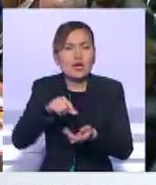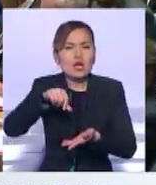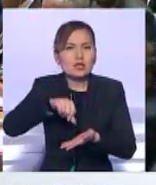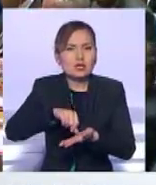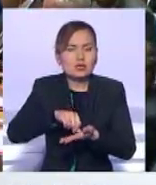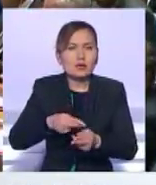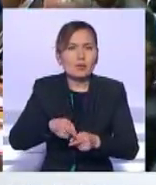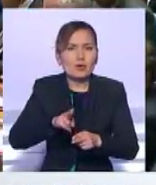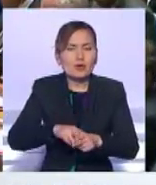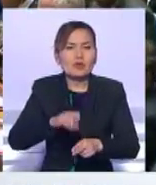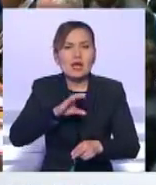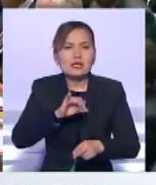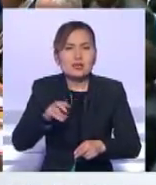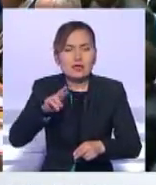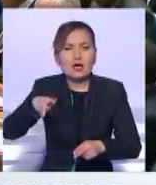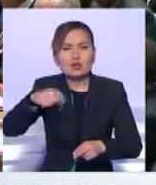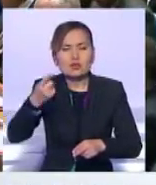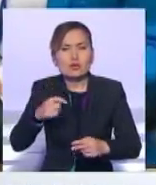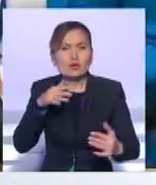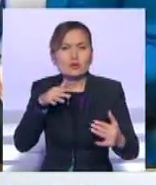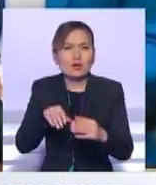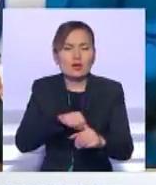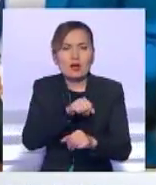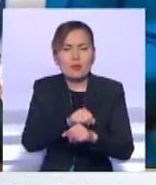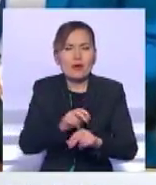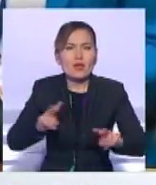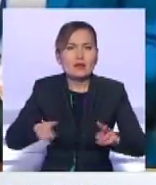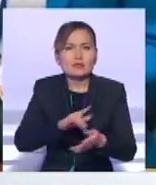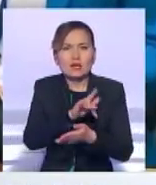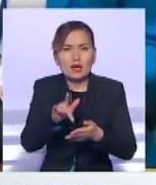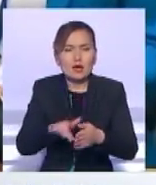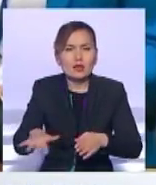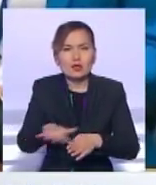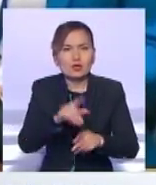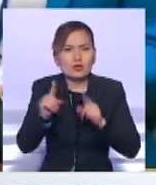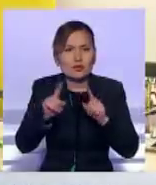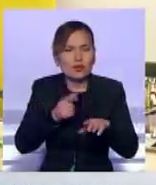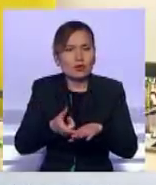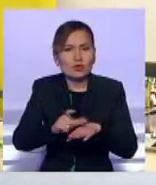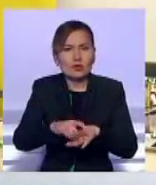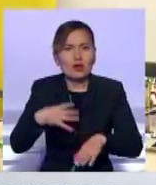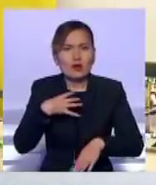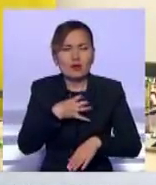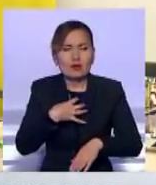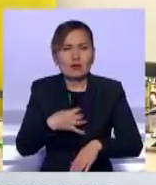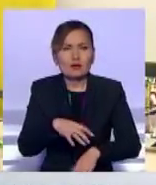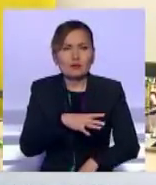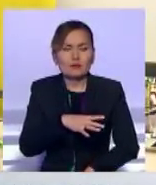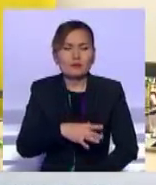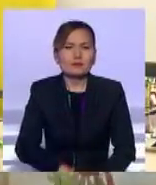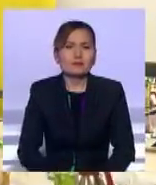әлеуеті сирияаралық келіссөздерге Астанадан алаң ұсынудан да көрініс тапты.